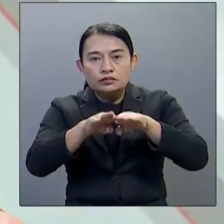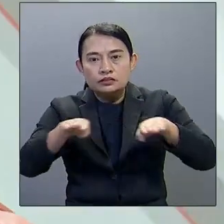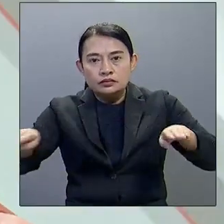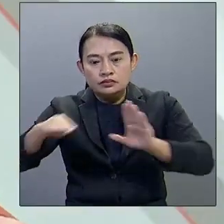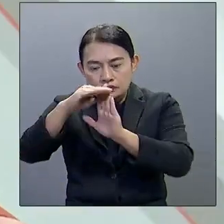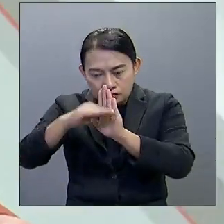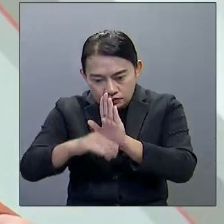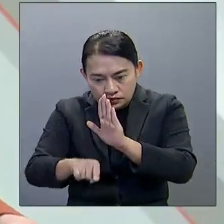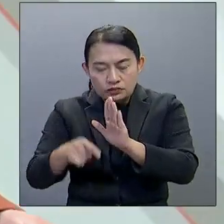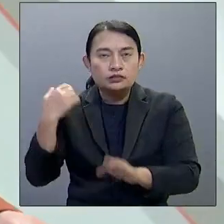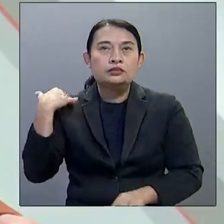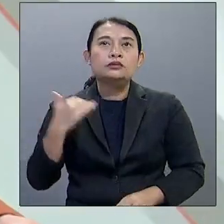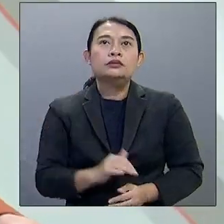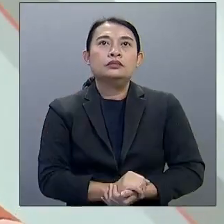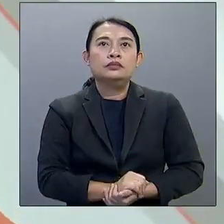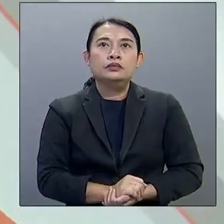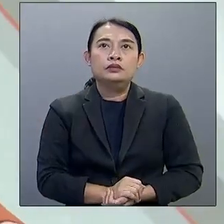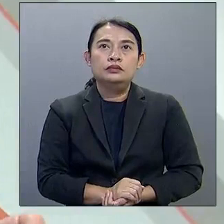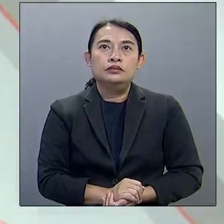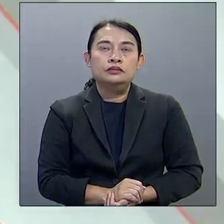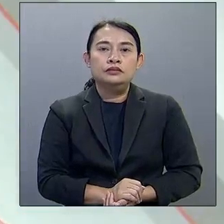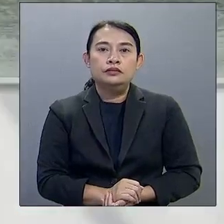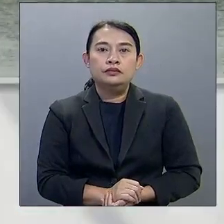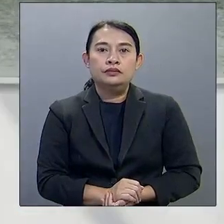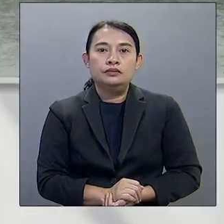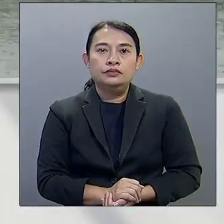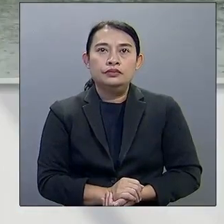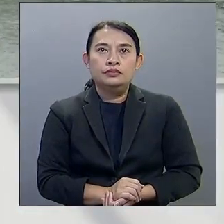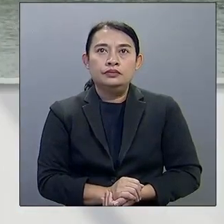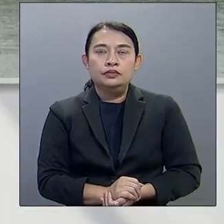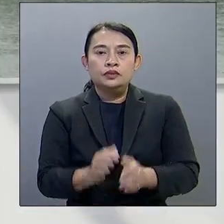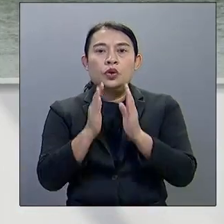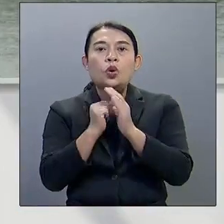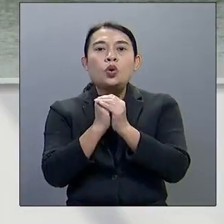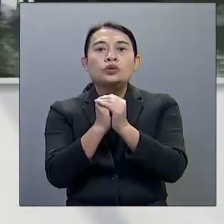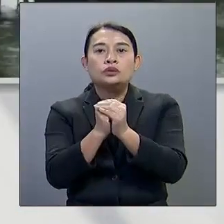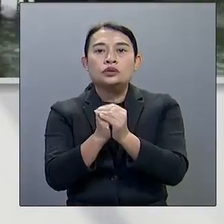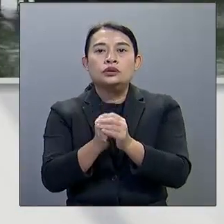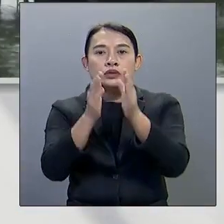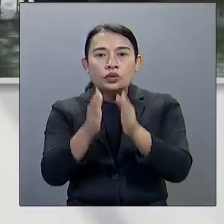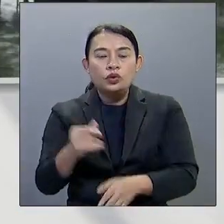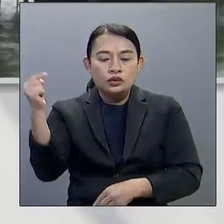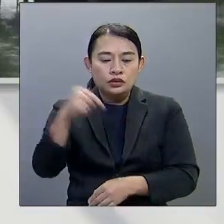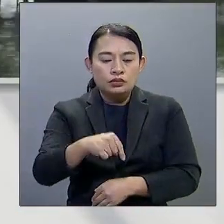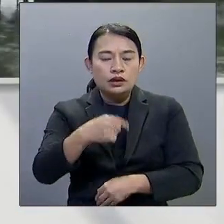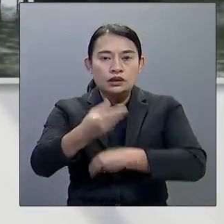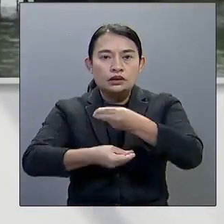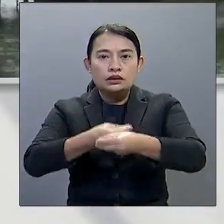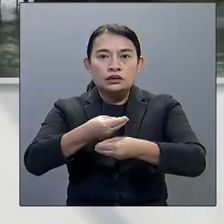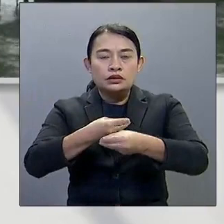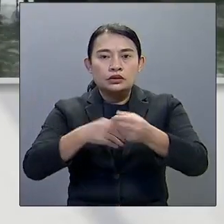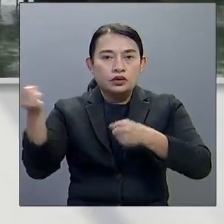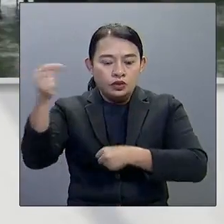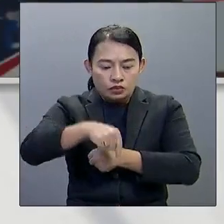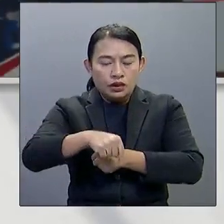แล้วนะคะแต่อย่างที่เราก็ทราบกันดีว่านักท่องเที่ยวจีนเนี่ยเป็นตลาดสำคัญของการท่องเที่ยวไทยค่ะไม่มีมาตรการในลักษณะเ